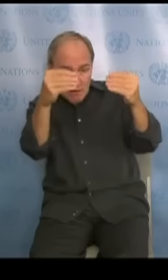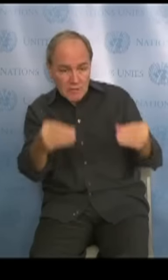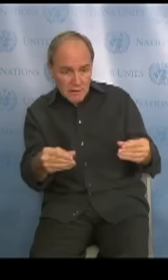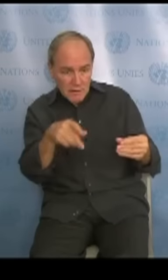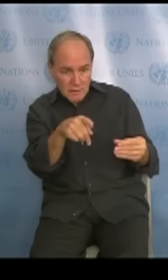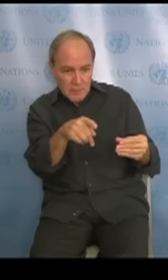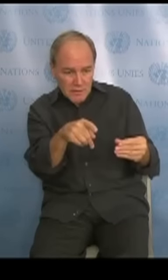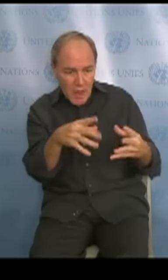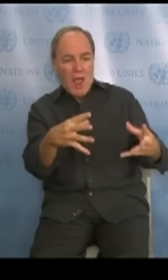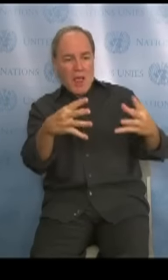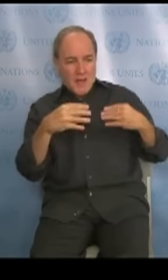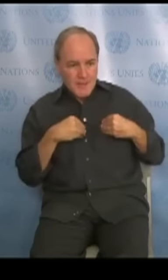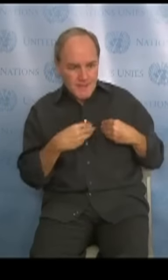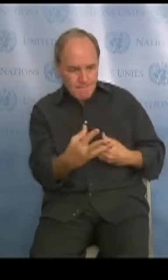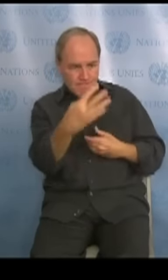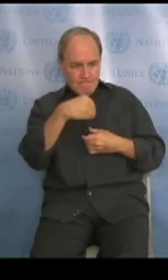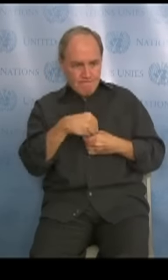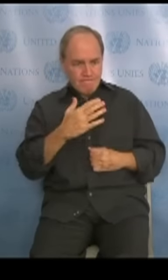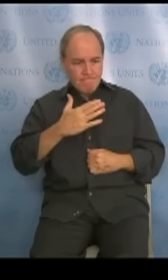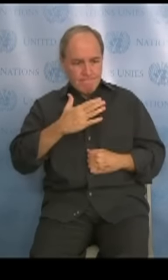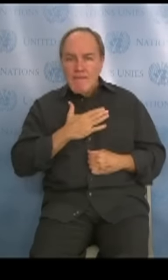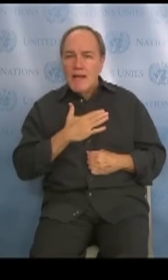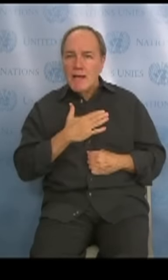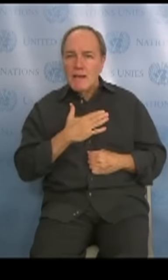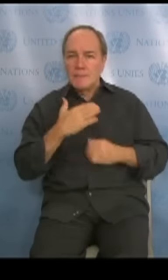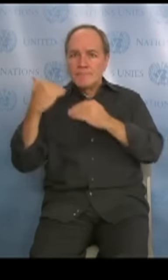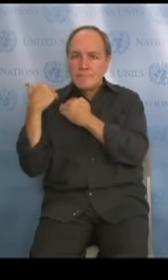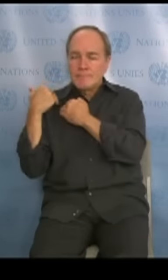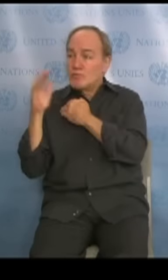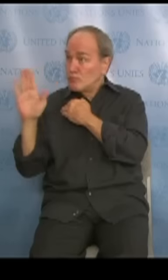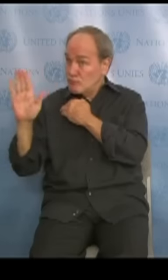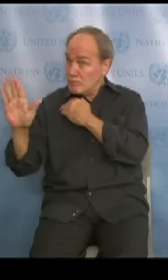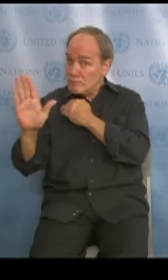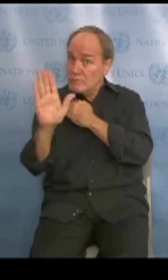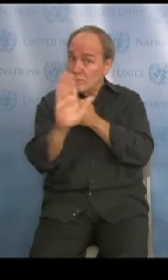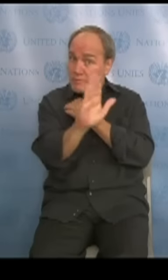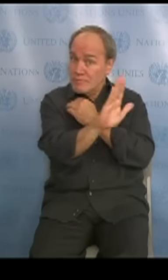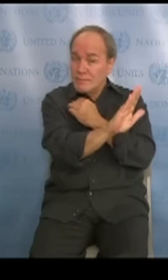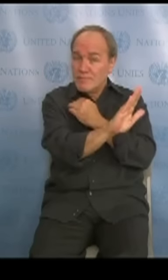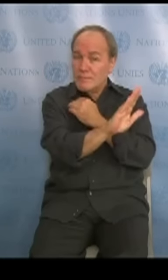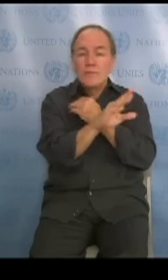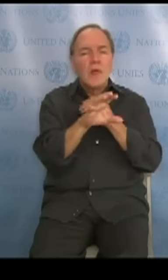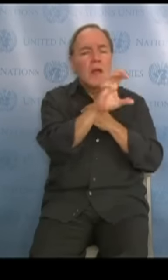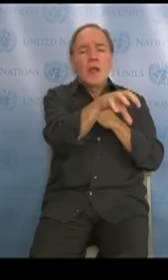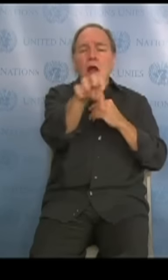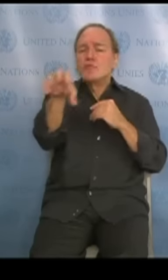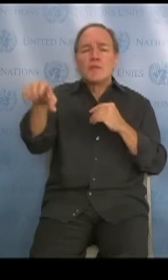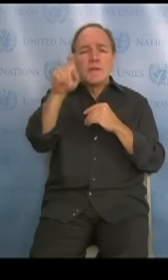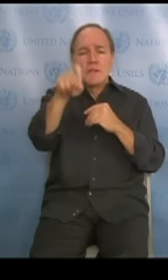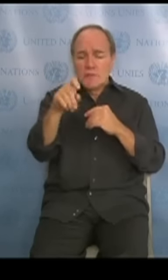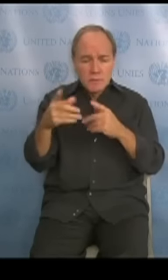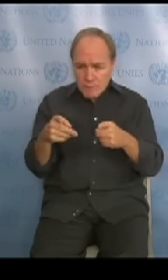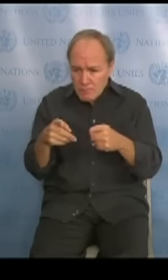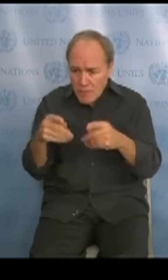Nous devons les adapter à nos contextes régionaux et nationaux et à la diversité de nos